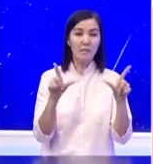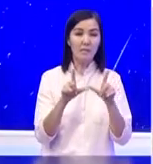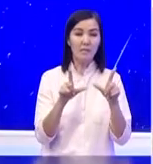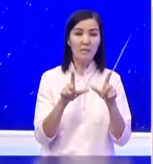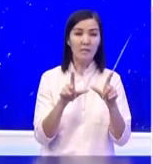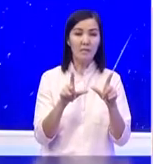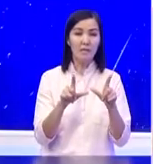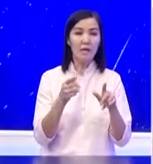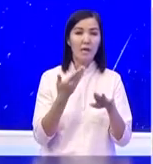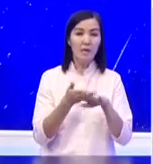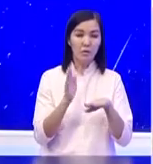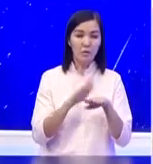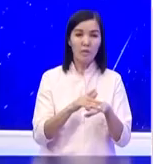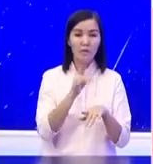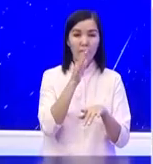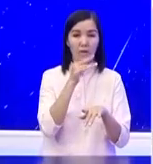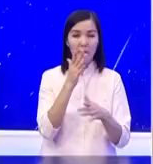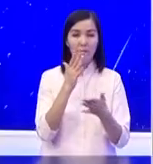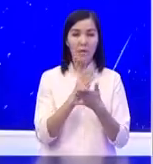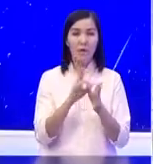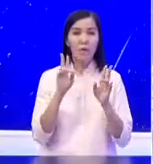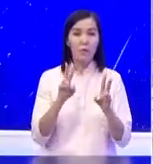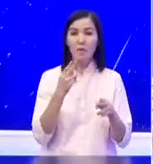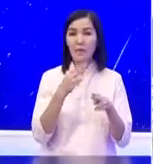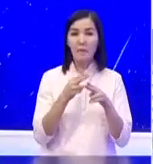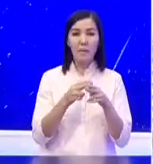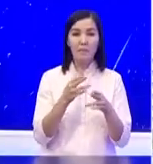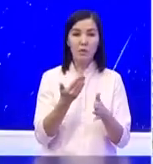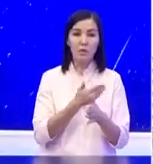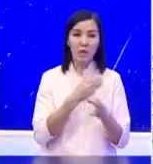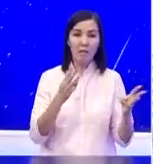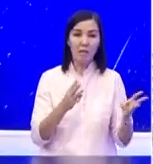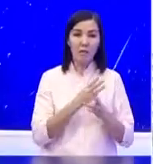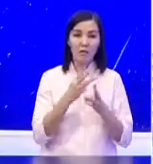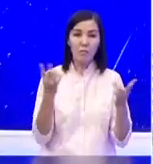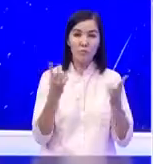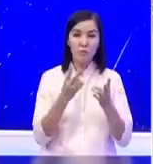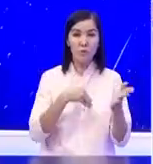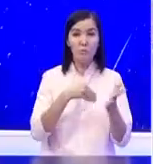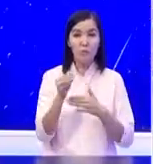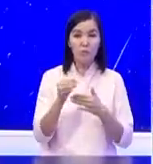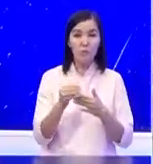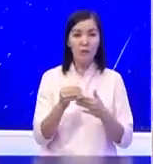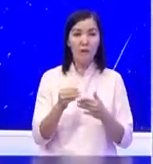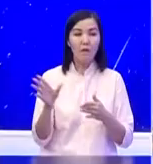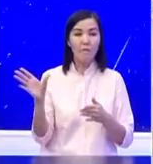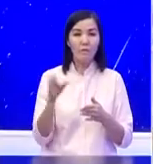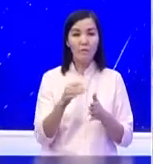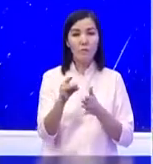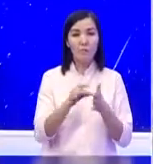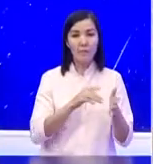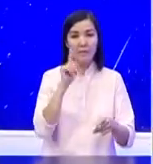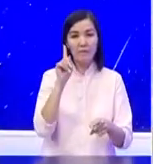с непростой эпидемиологической ситуацией, но это не помешало желающим сделать все нужные покупки в одном месте быстрым